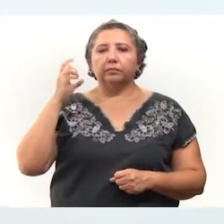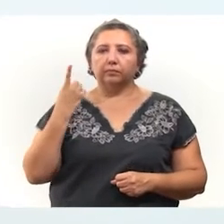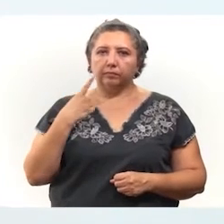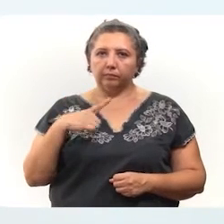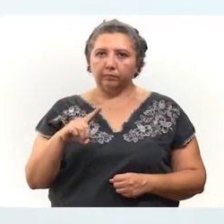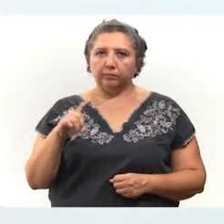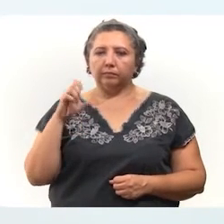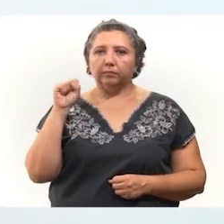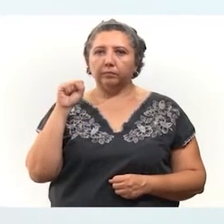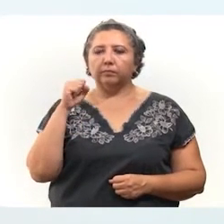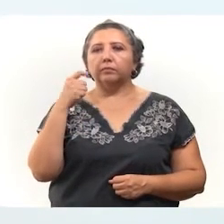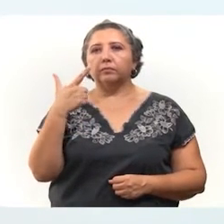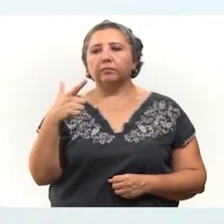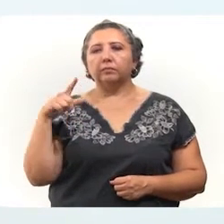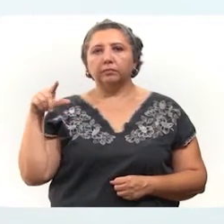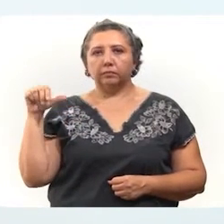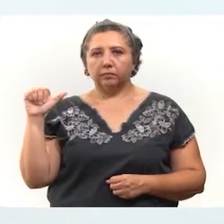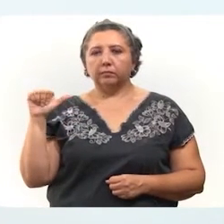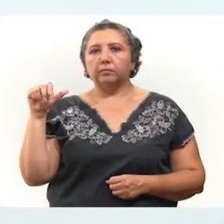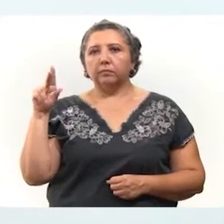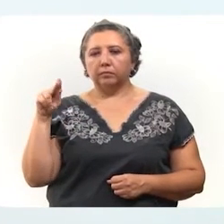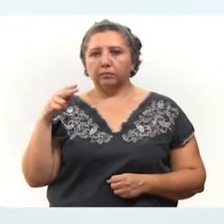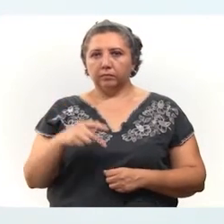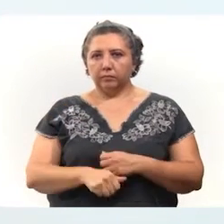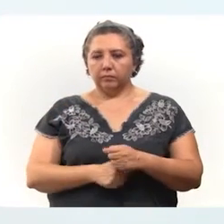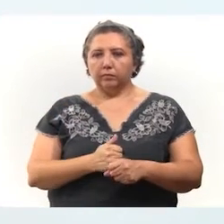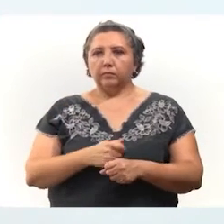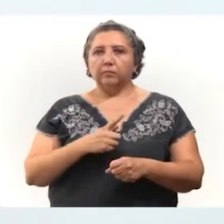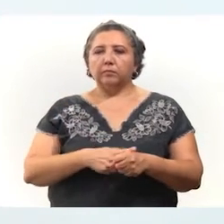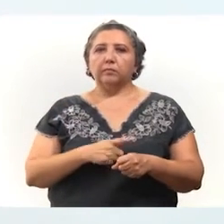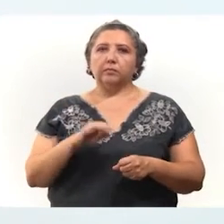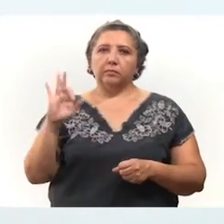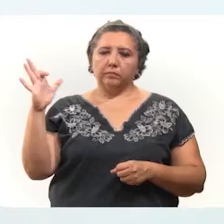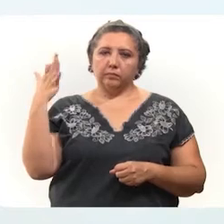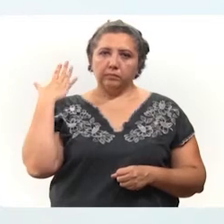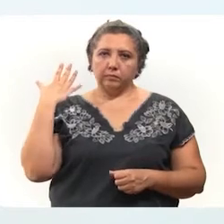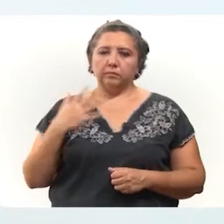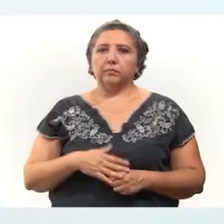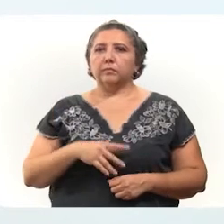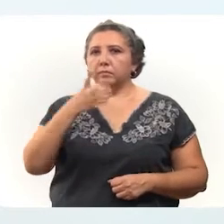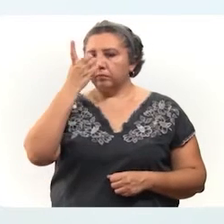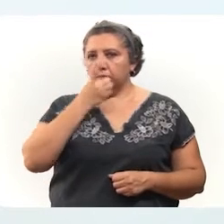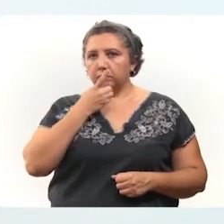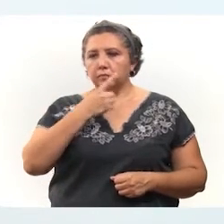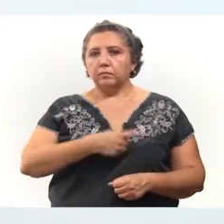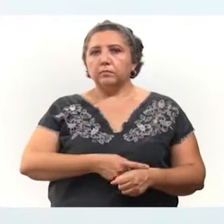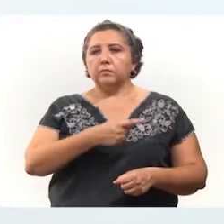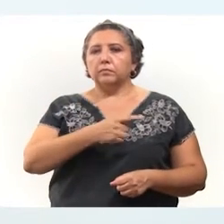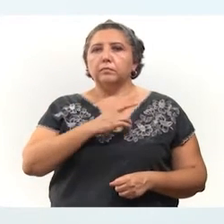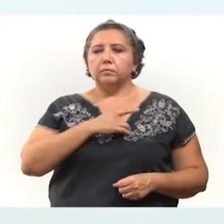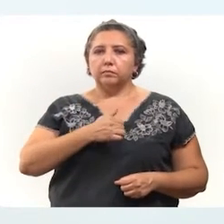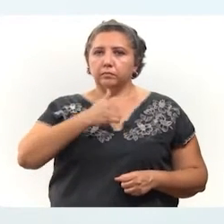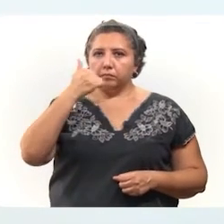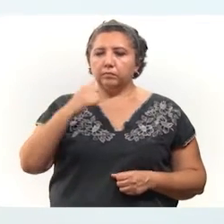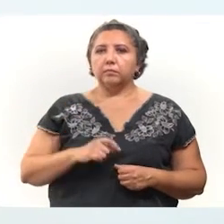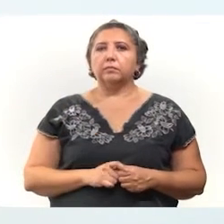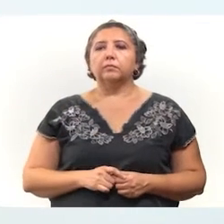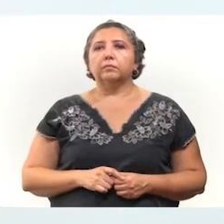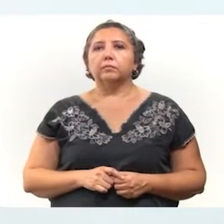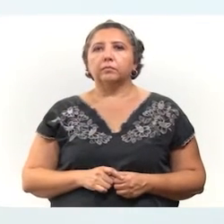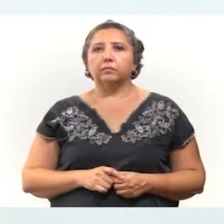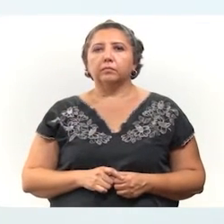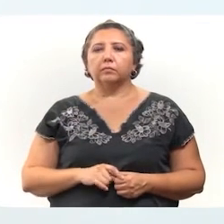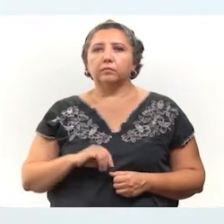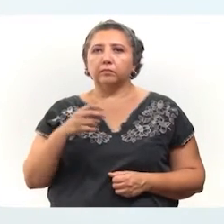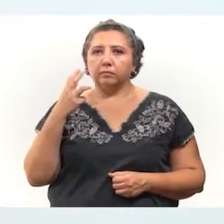chilukak kohanobo, yan 655 juntulul ejez el yanikob. Mat ubuk tioble kohanilo. Kalano, tuts atanta el bishanilo, tumenus